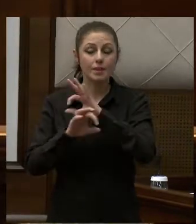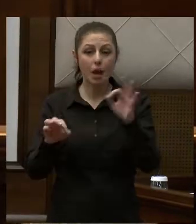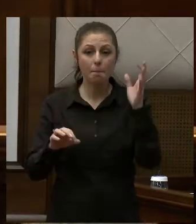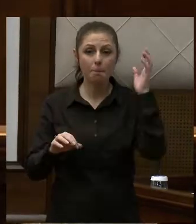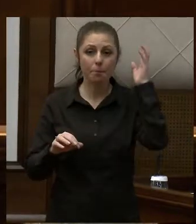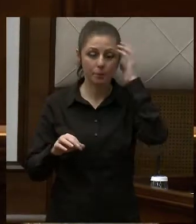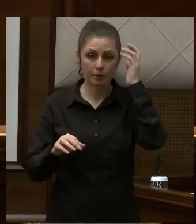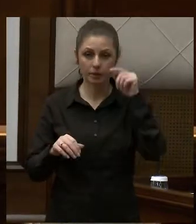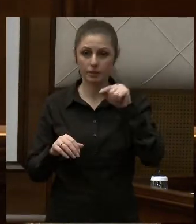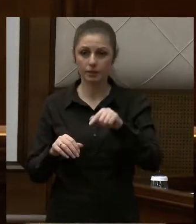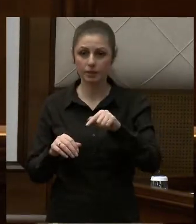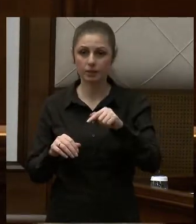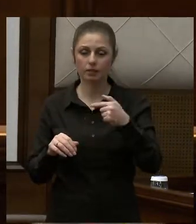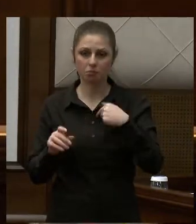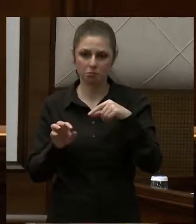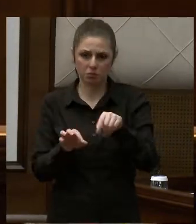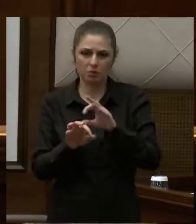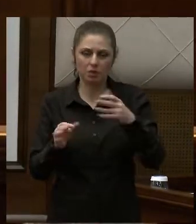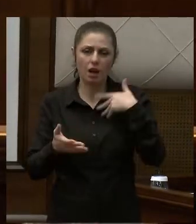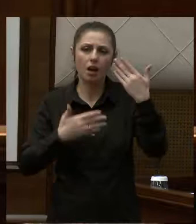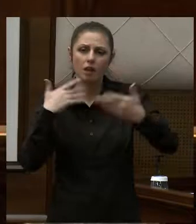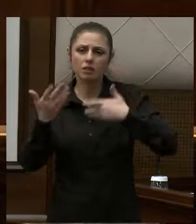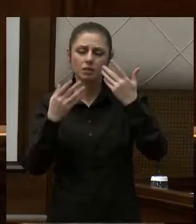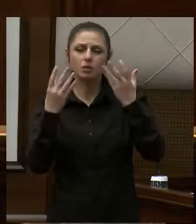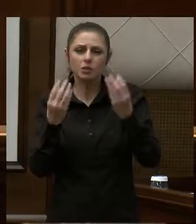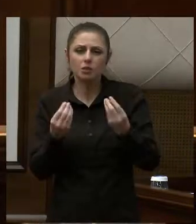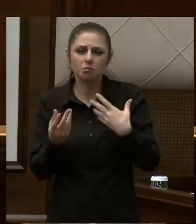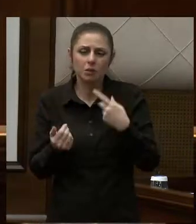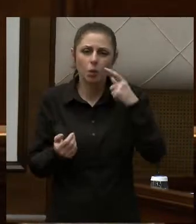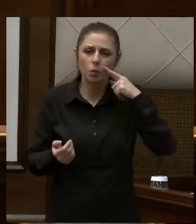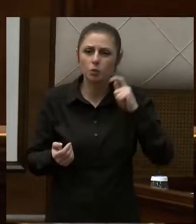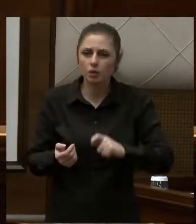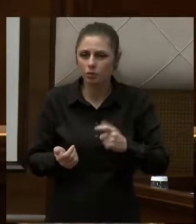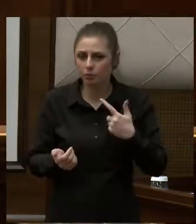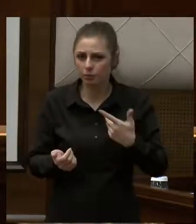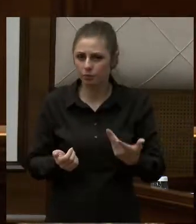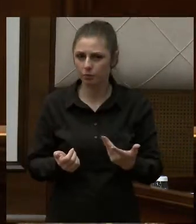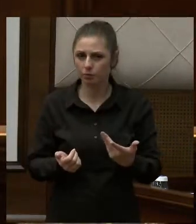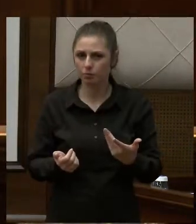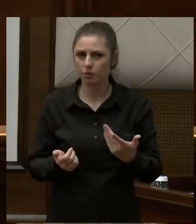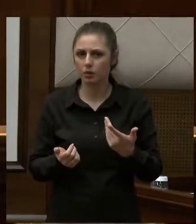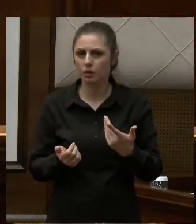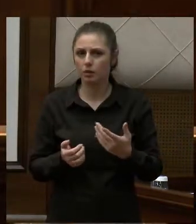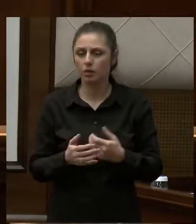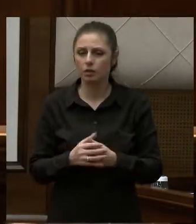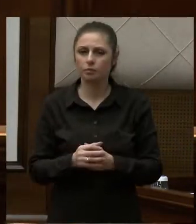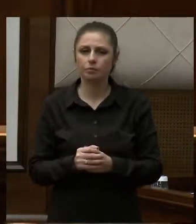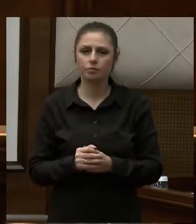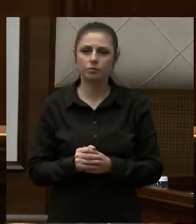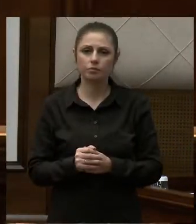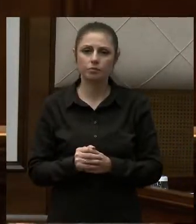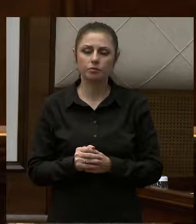bunları dile getirdiğimiz zaman, dile geldiği zaman utanıyoruz ya. Çünkü basından oluyor, bizim orada karşımızda